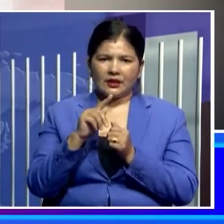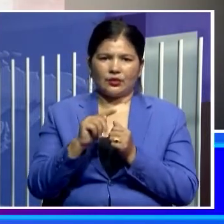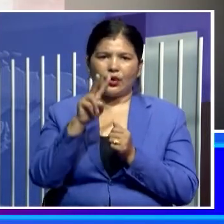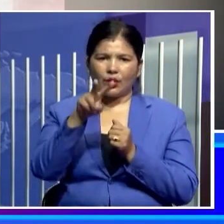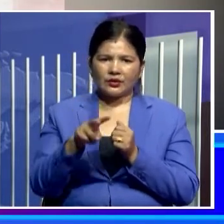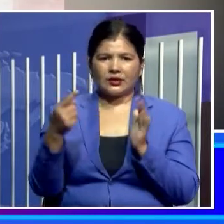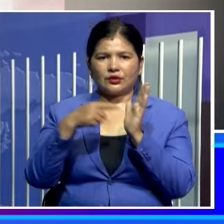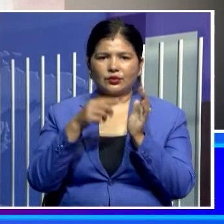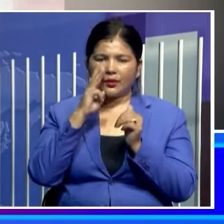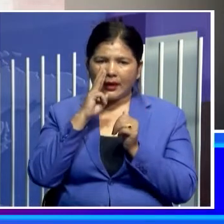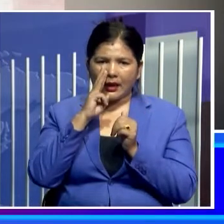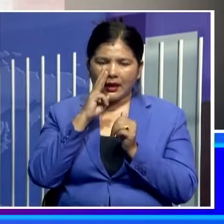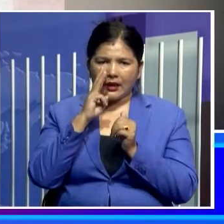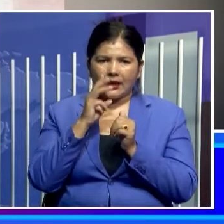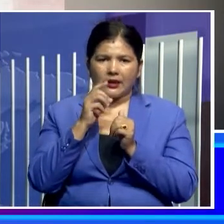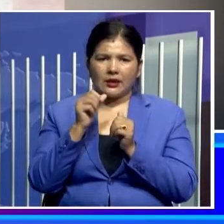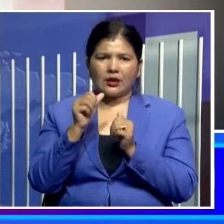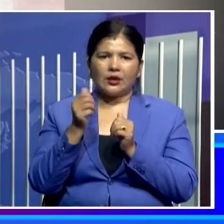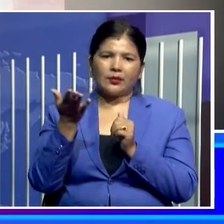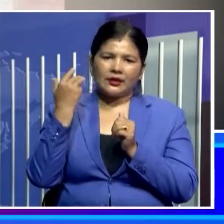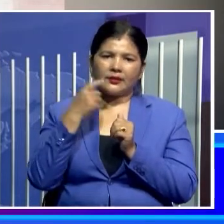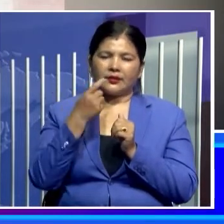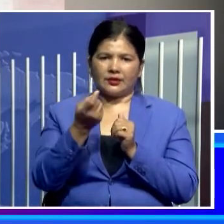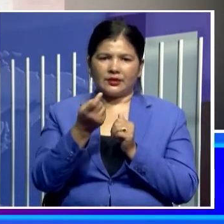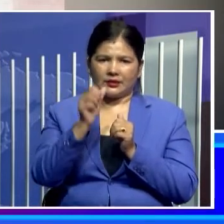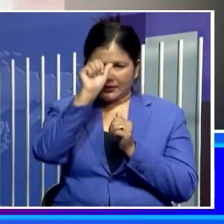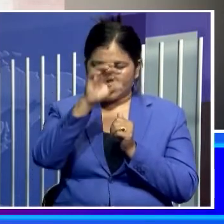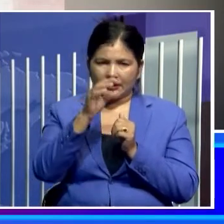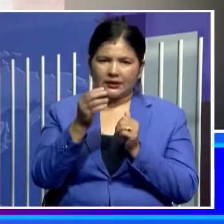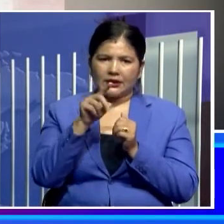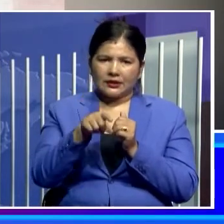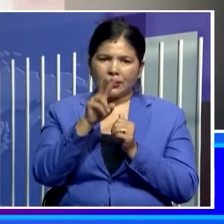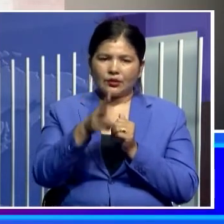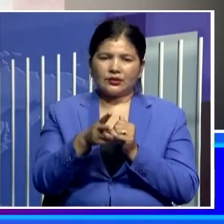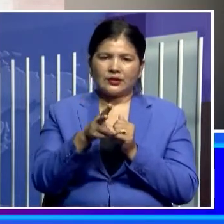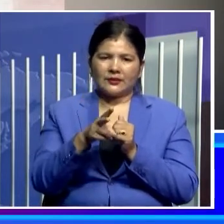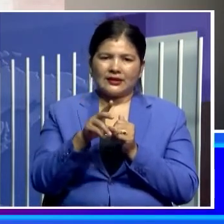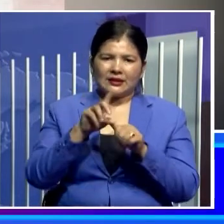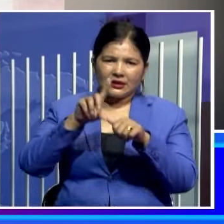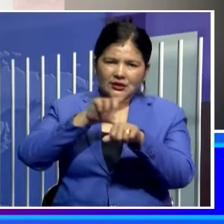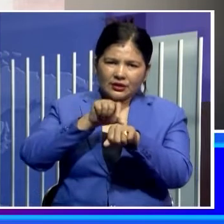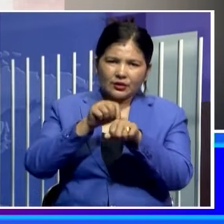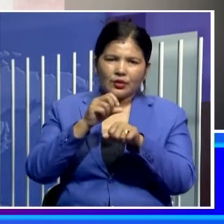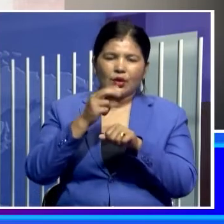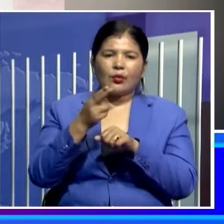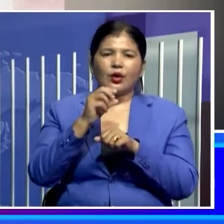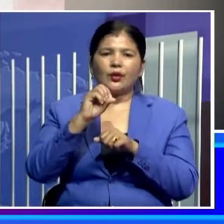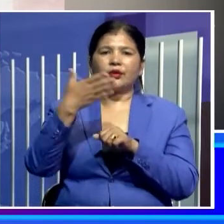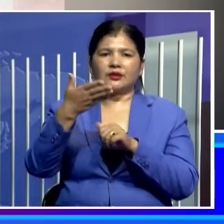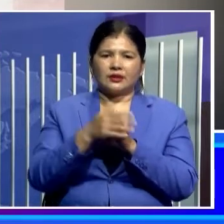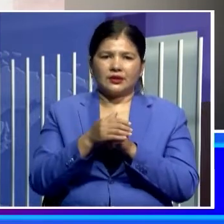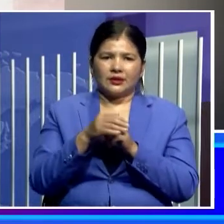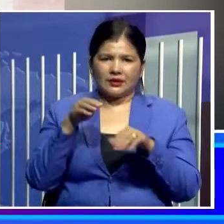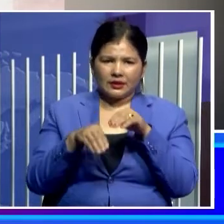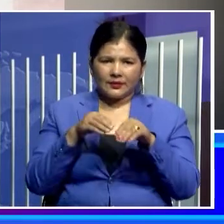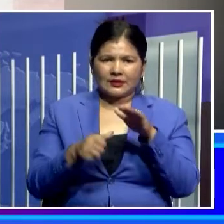अवस्था सुरुमा अत्यन्तै, मैले अघि पनि जानकारी गराएँ, त्यही अवस्थामा छ। सुरुमा निकै ढिलो भयो भनिसकेपछि निर्वाचन